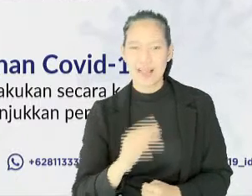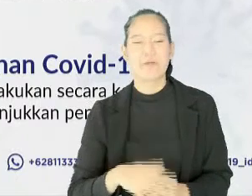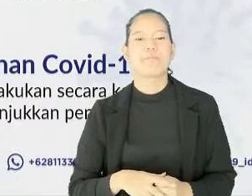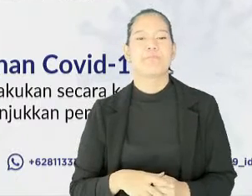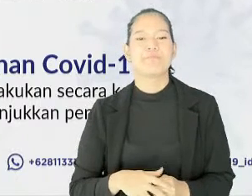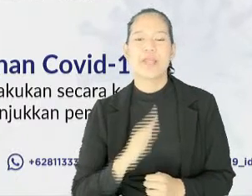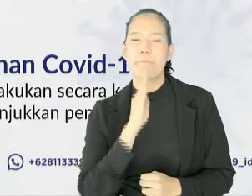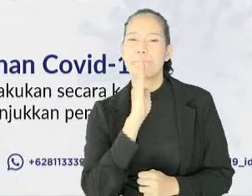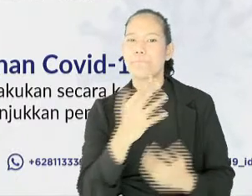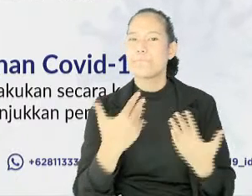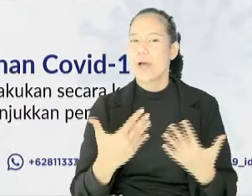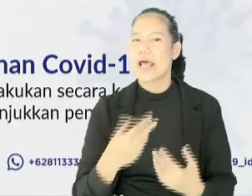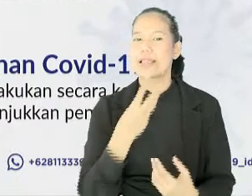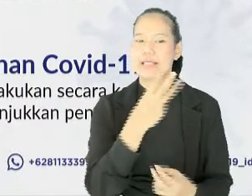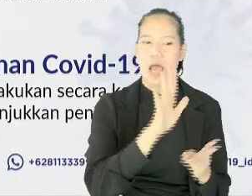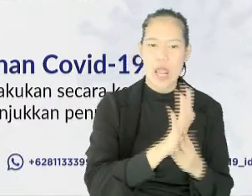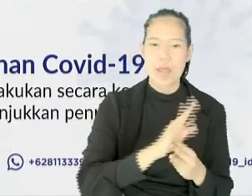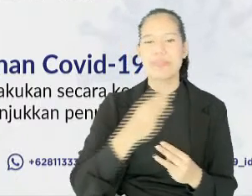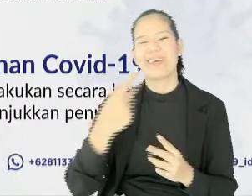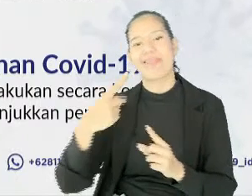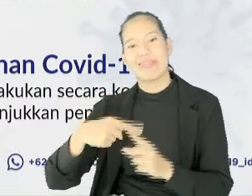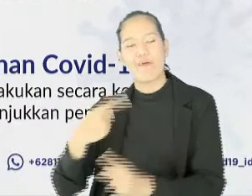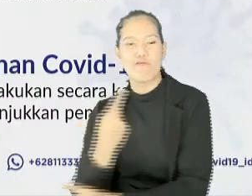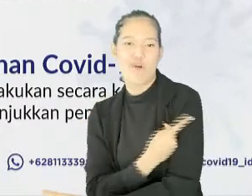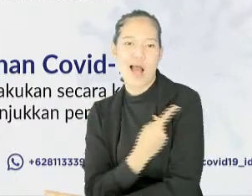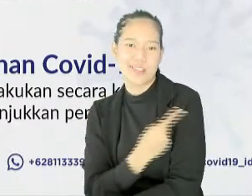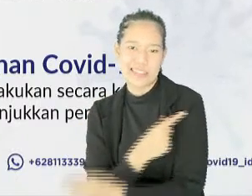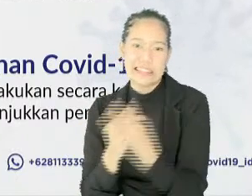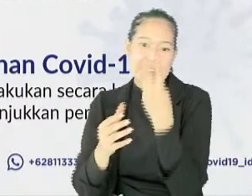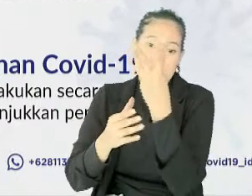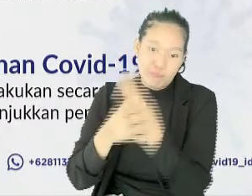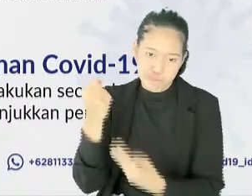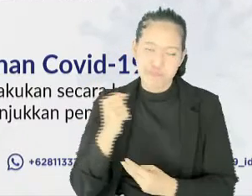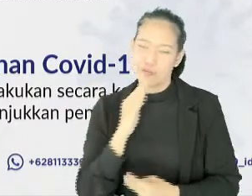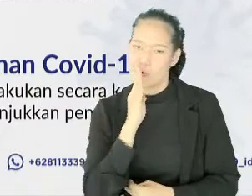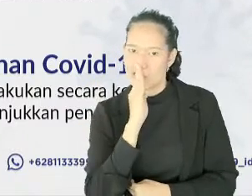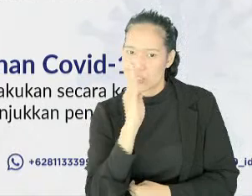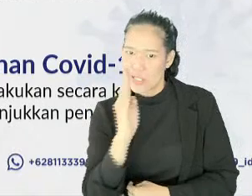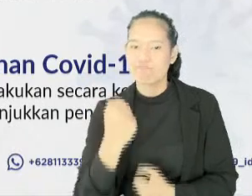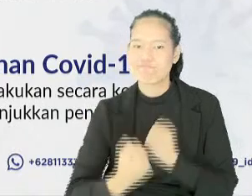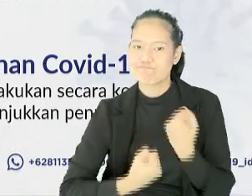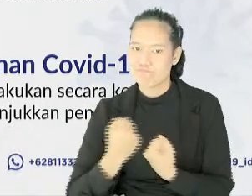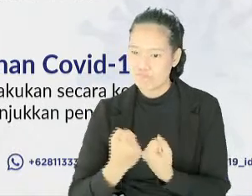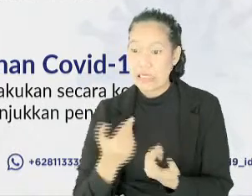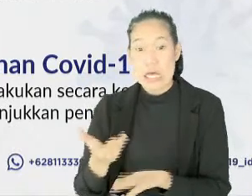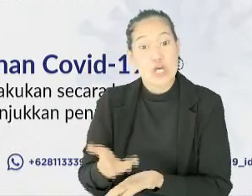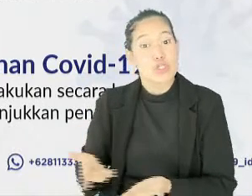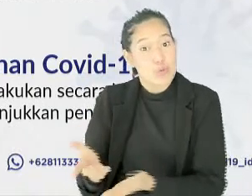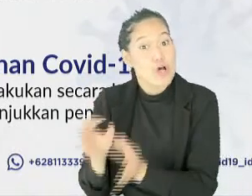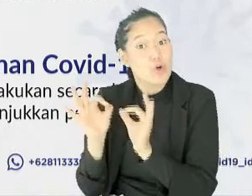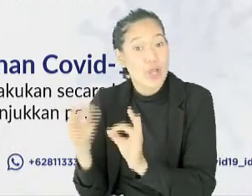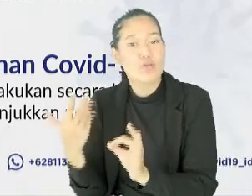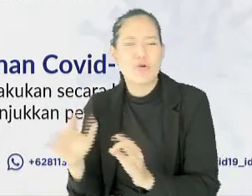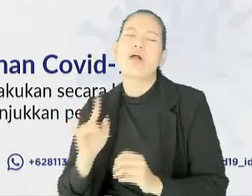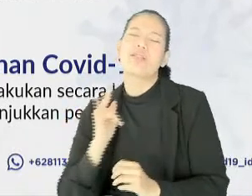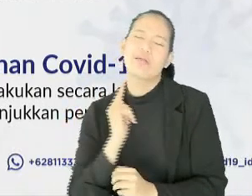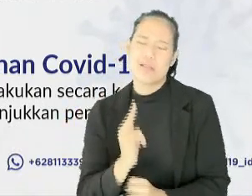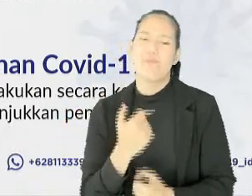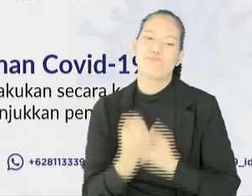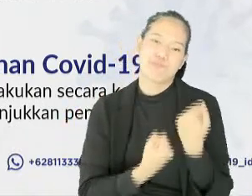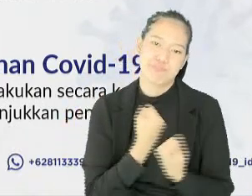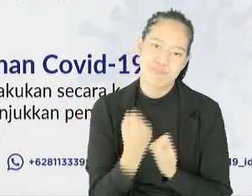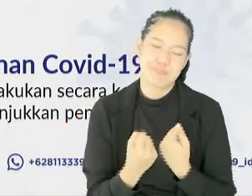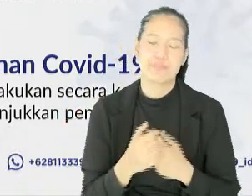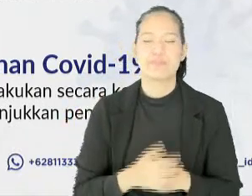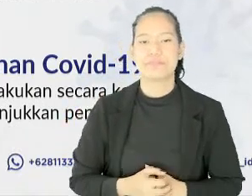konsistensi pelaksanaan tiga m3t dan vaksinasi meskipun saat ini kita dalam kondisi yang cukup stabil jumlah kasus aktif terus